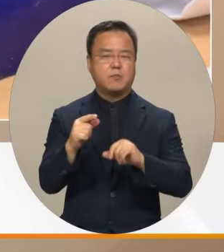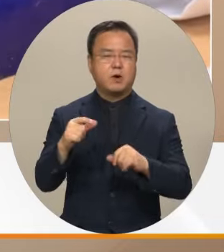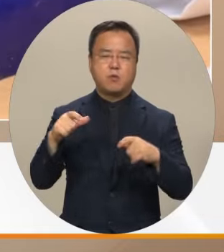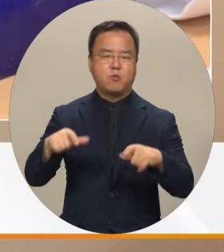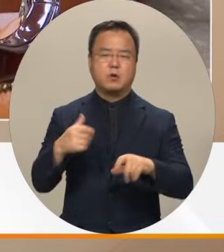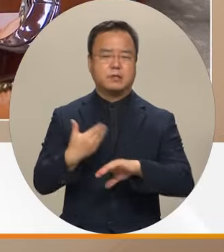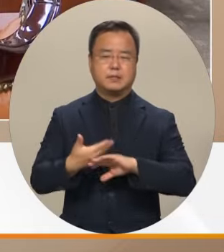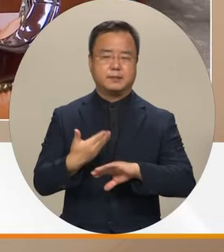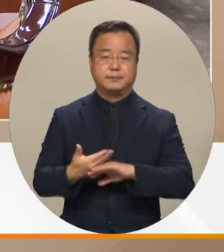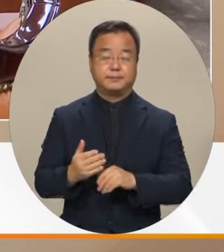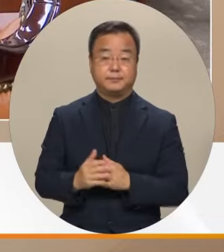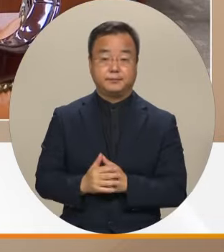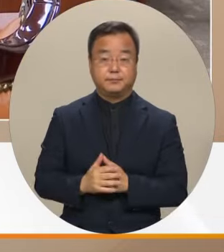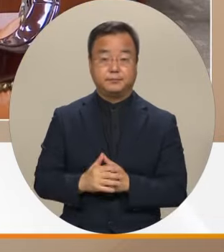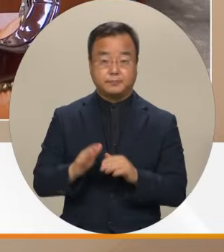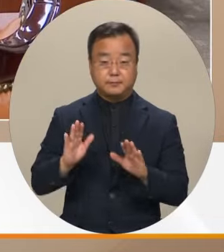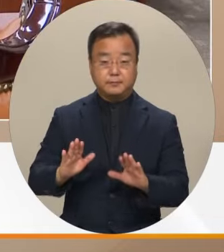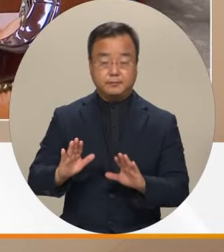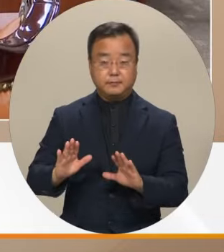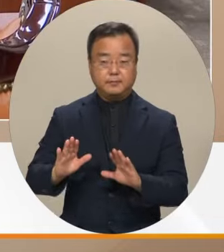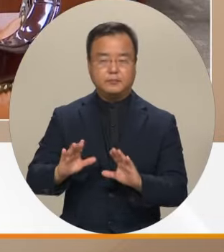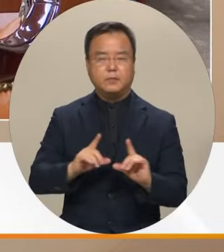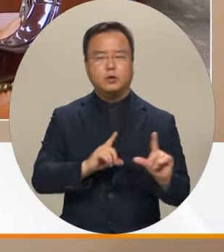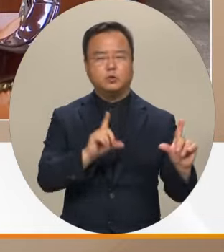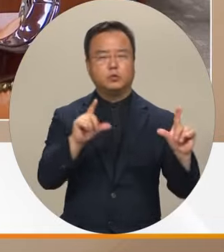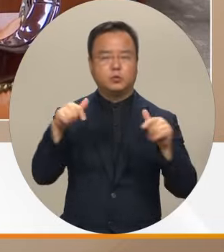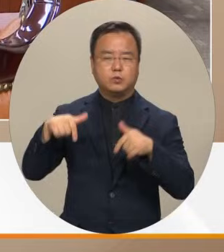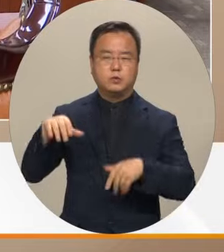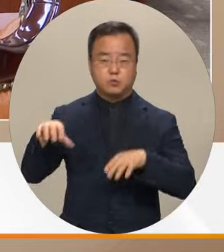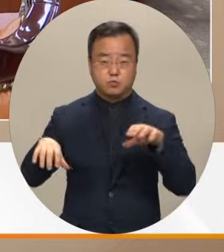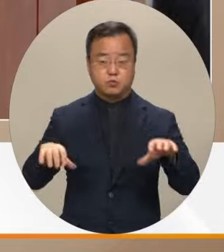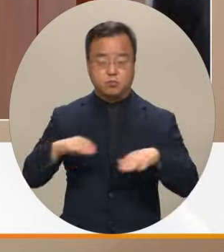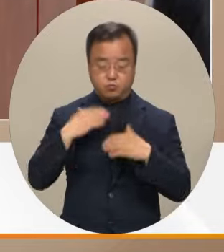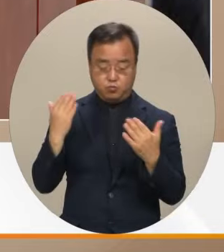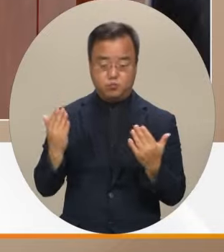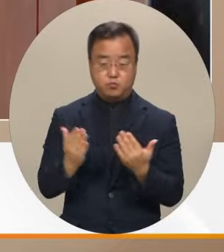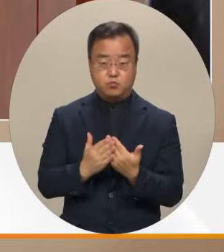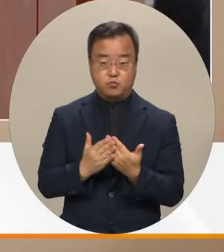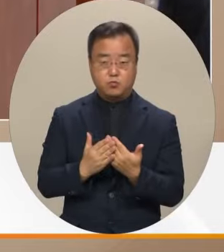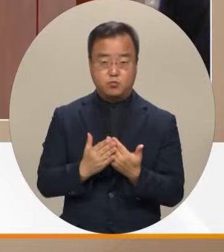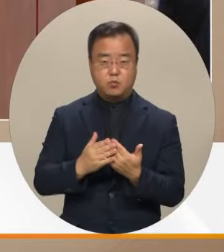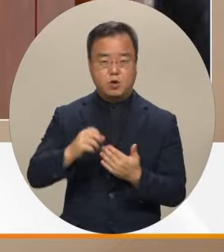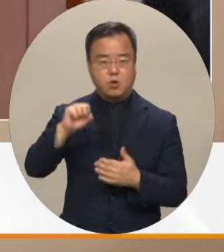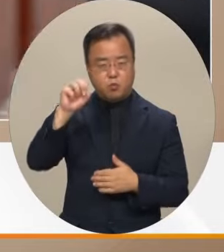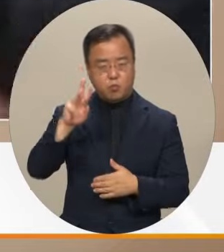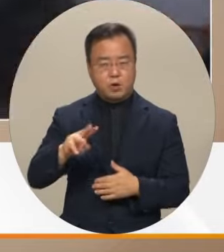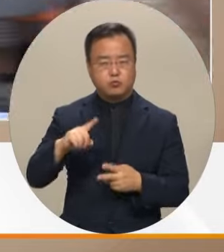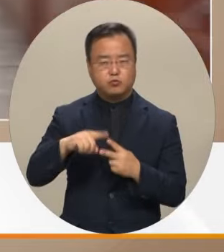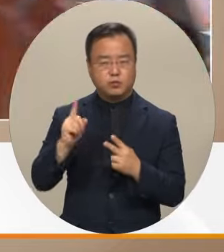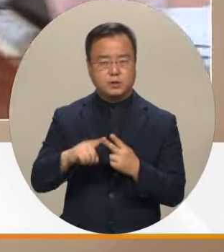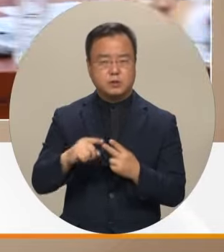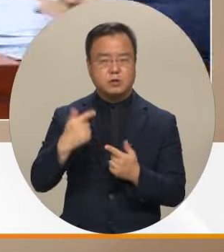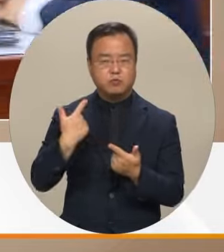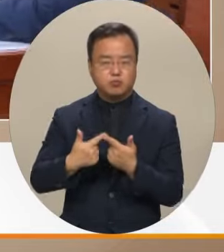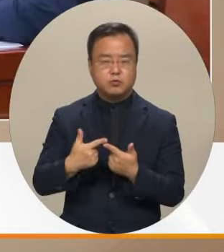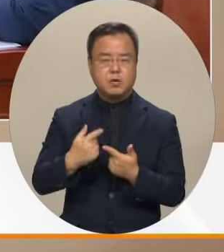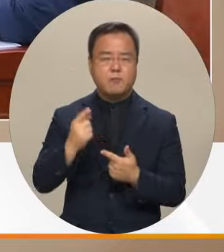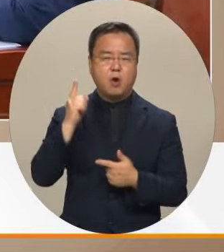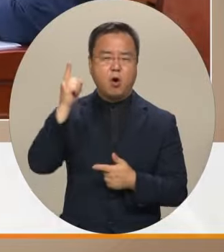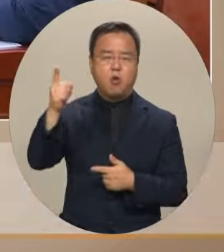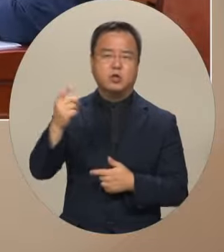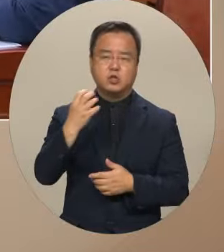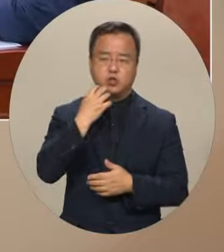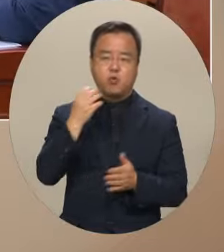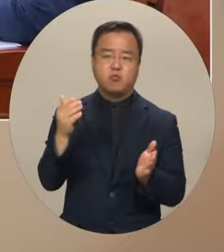하는데요 지금은 동서부 지역 모두이 상급 종합병원을 찾아가려면이 광주 또 멀리는 부산 서울까지 가야 하는